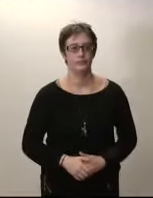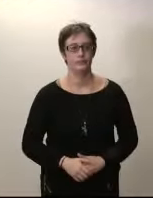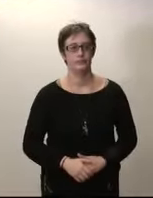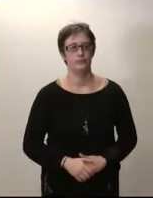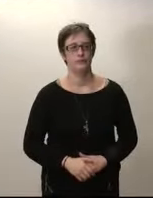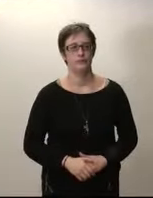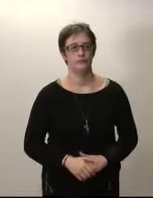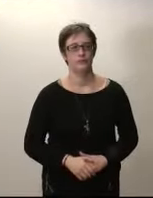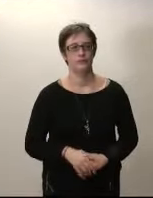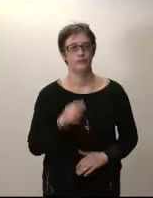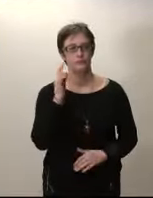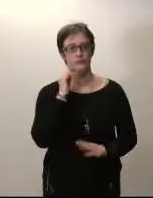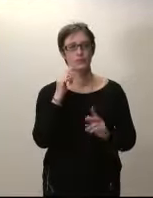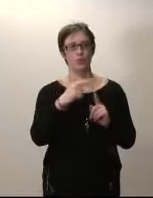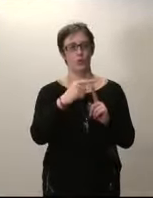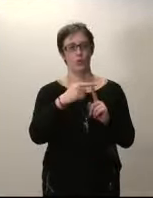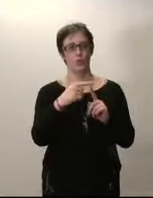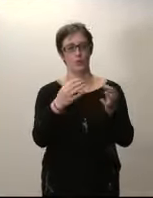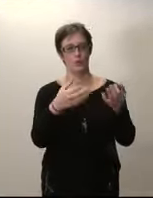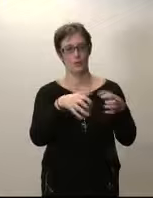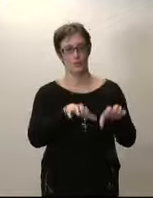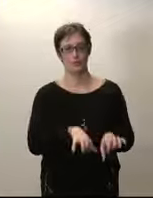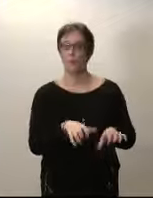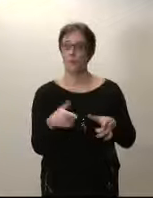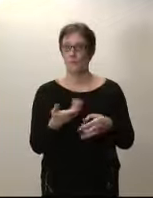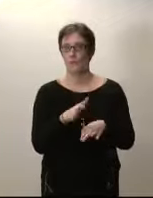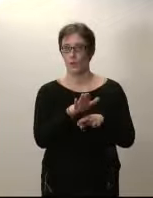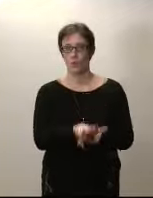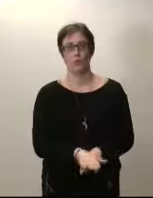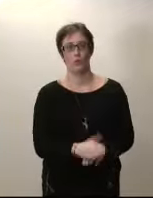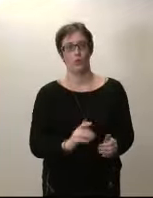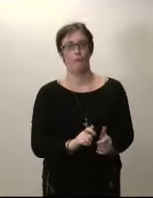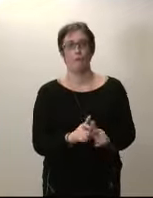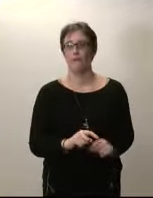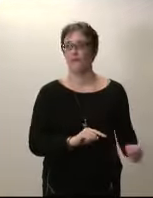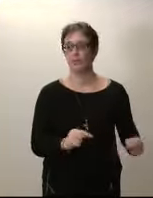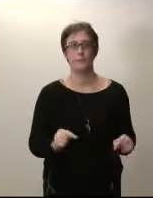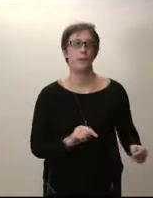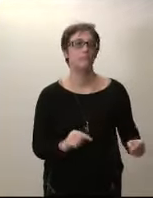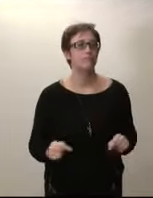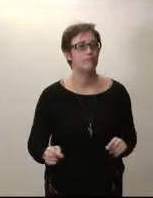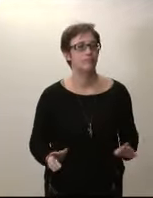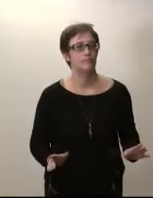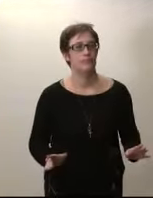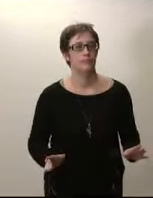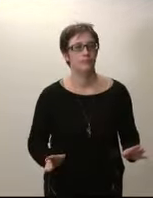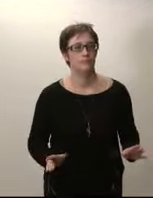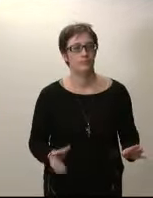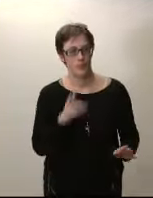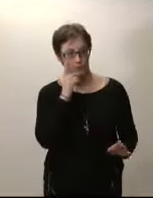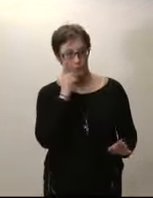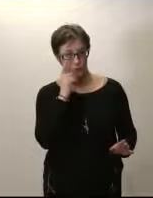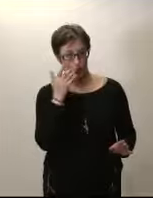ce compte administratif, cette présentation, va appeler des débats. Donc Monsieur Neuler ou Dominique Schmitt? Monsieur